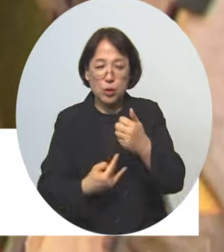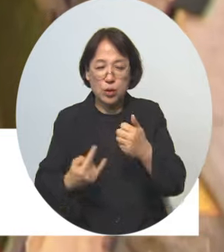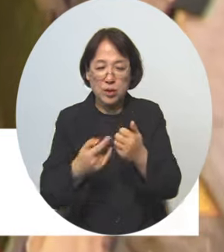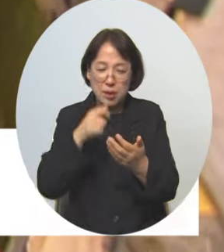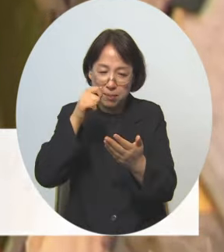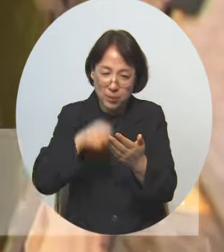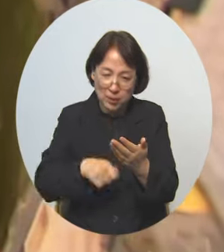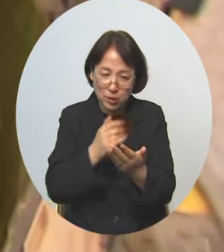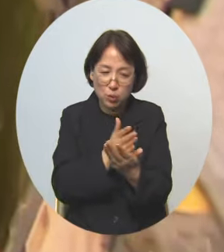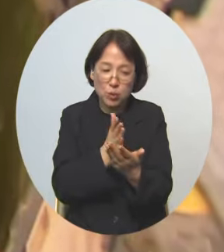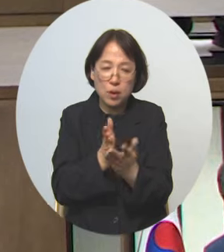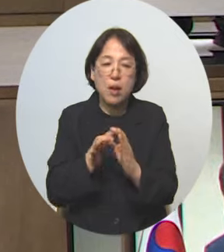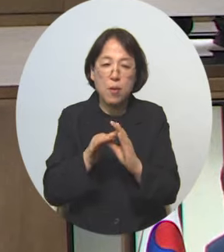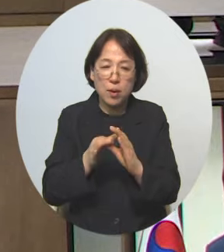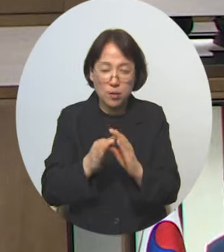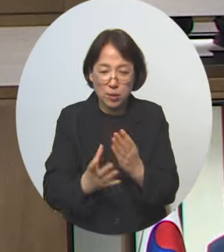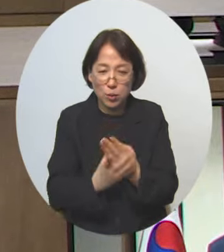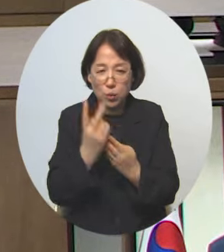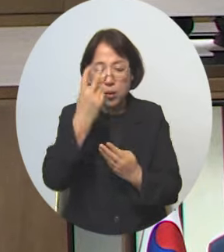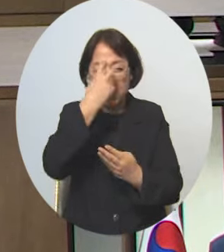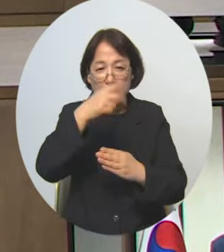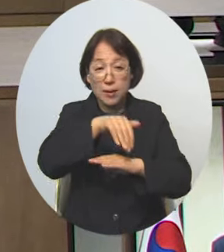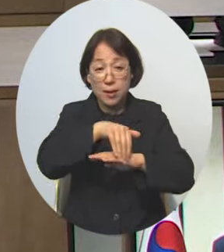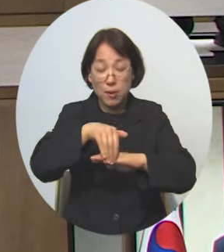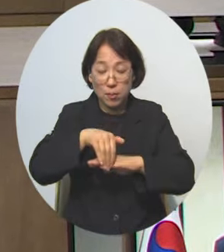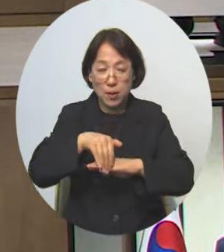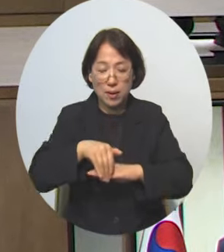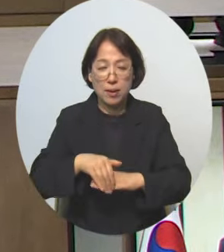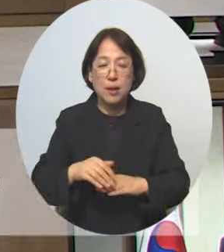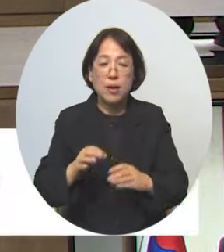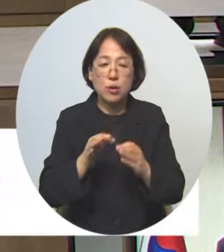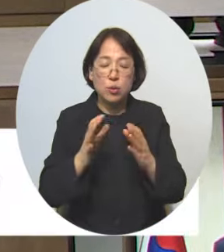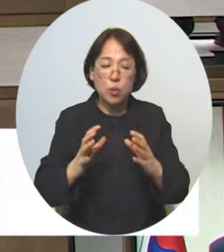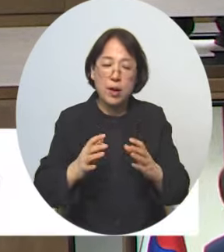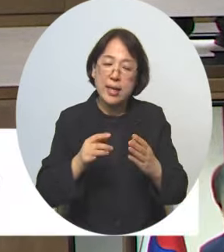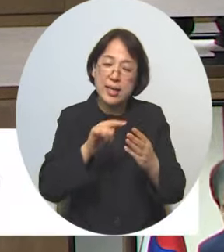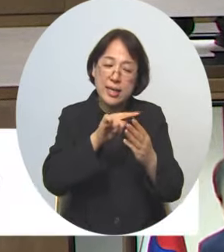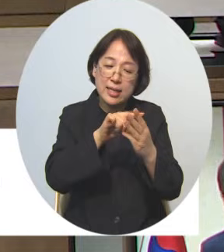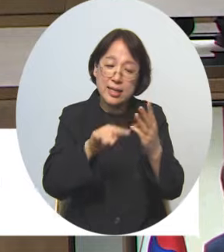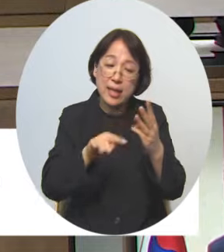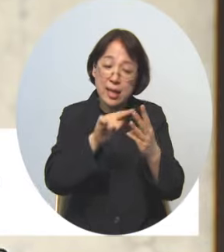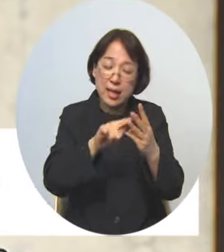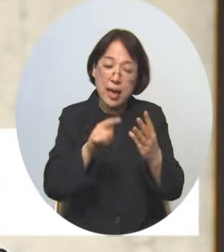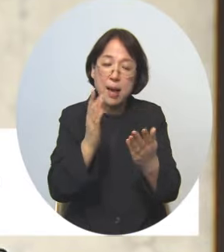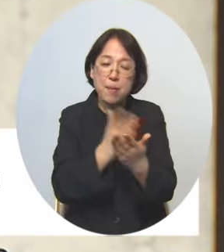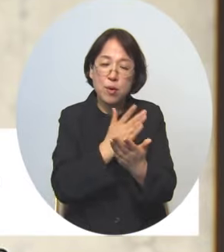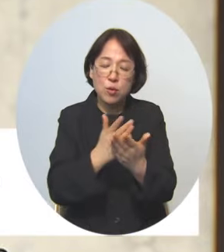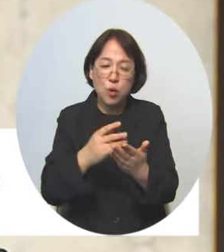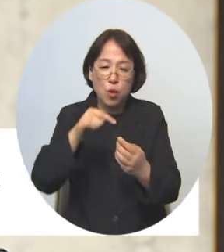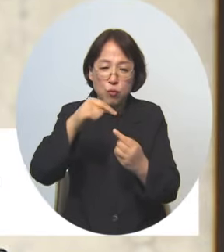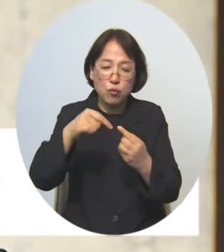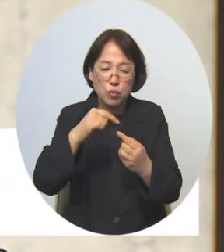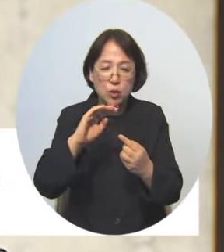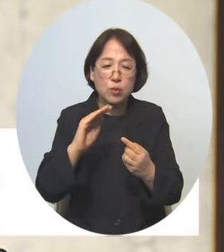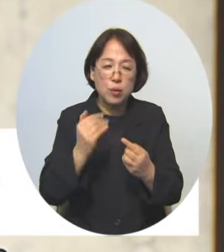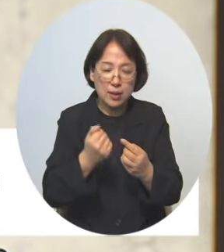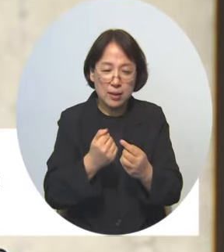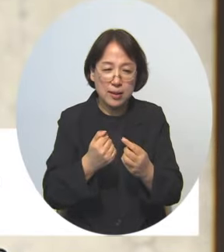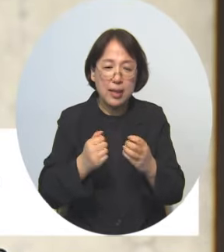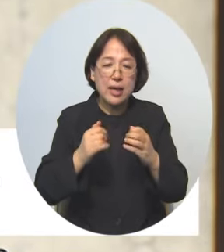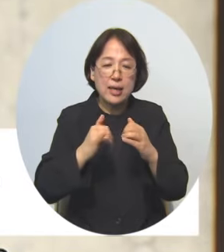통합 관리하기로 했습니다. 이와 함께 그동안 3개의 심의기구로 따로 운영되던 외국인, 외국인력